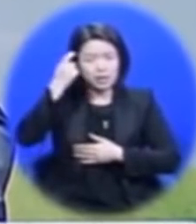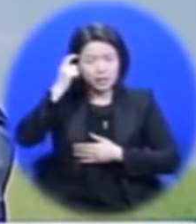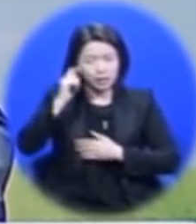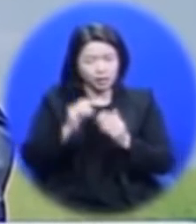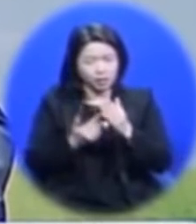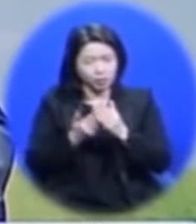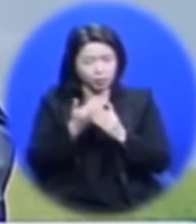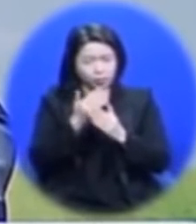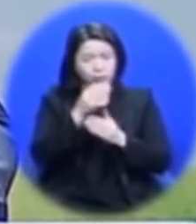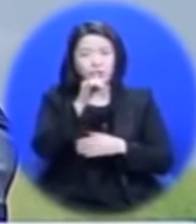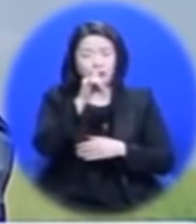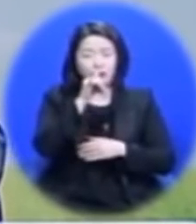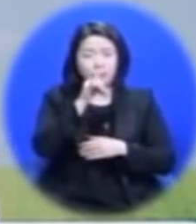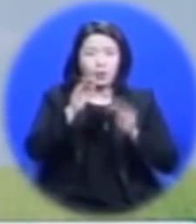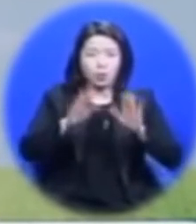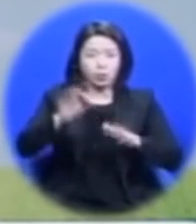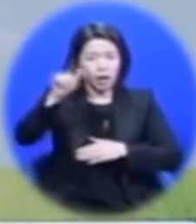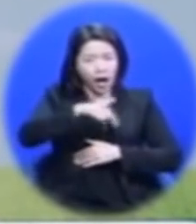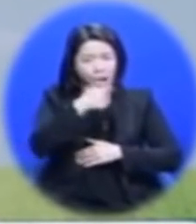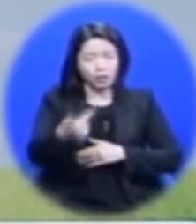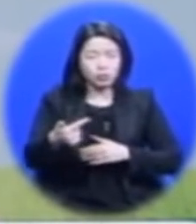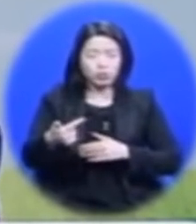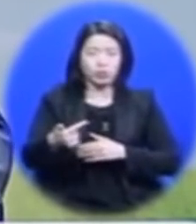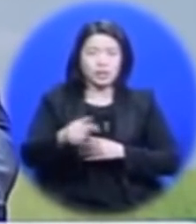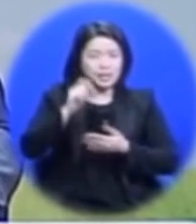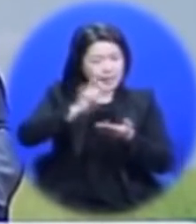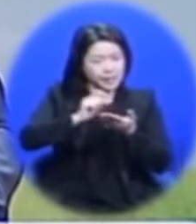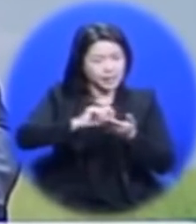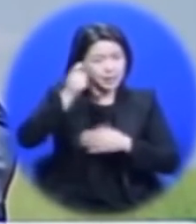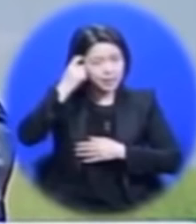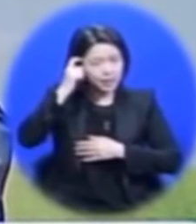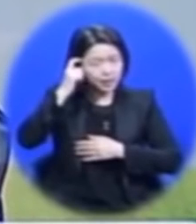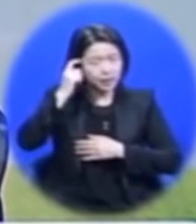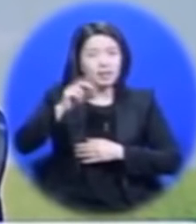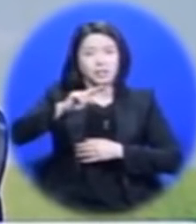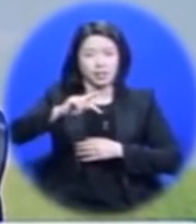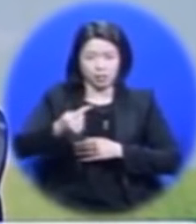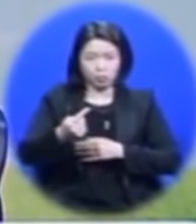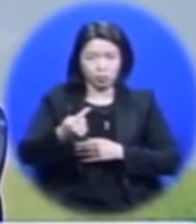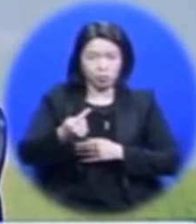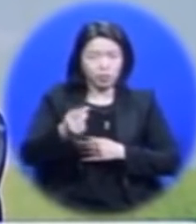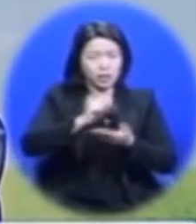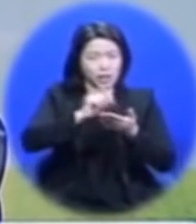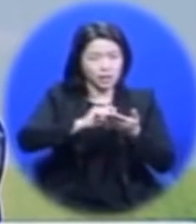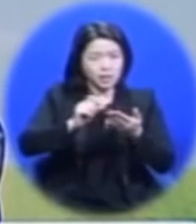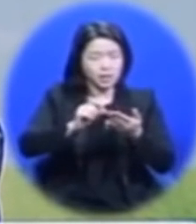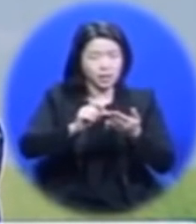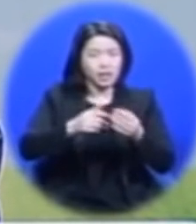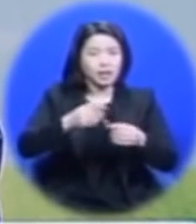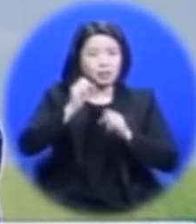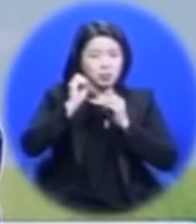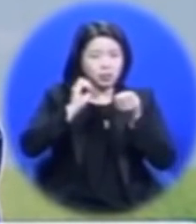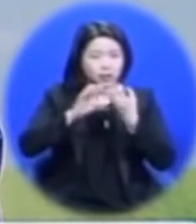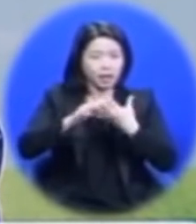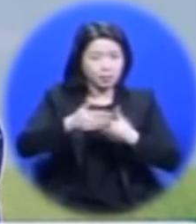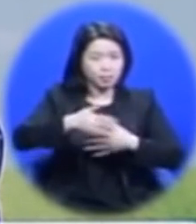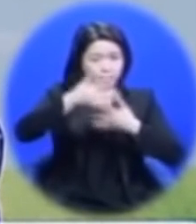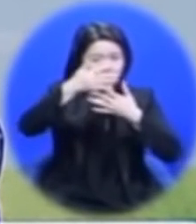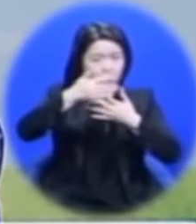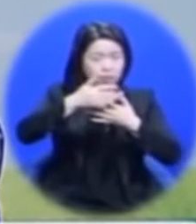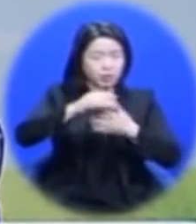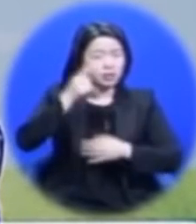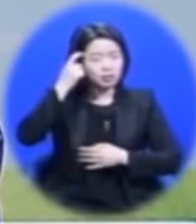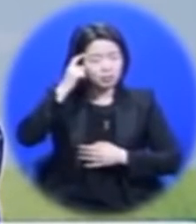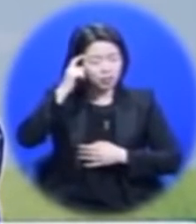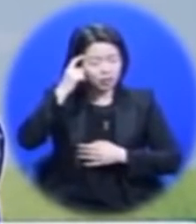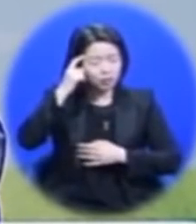스멀스멀 올라온다. 오늘은 하루 종일 일기를 써야겠다는 생각도 일기에 댓글을 달아드려야 되겠다는